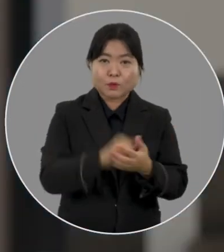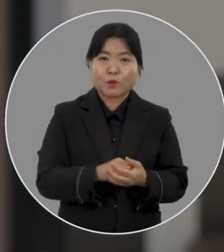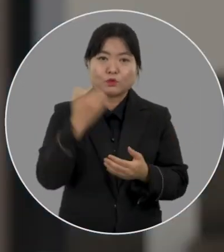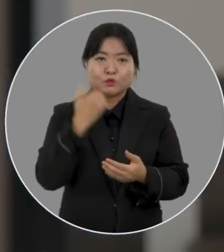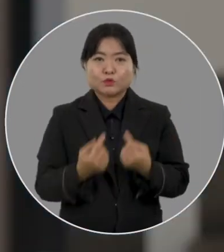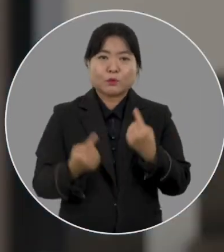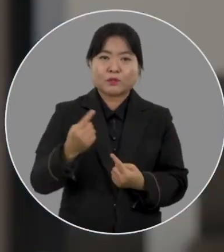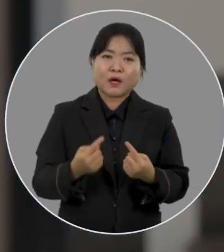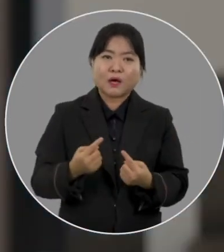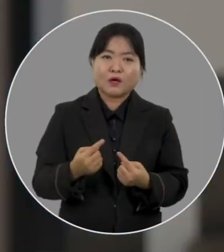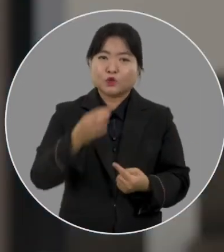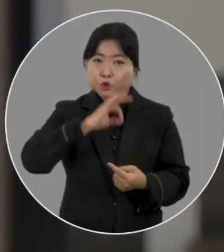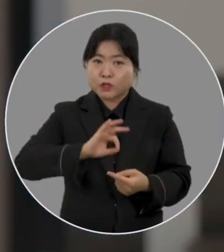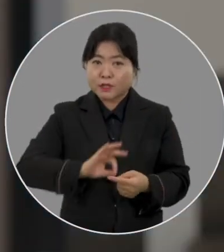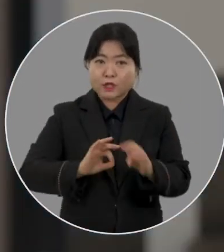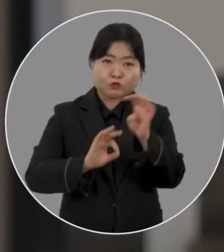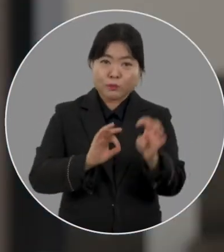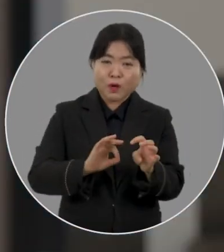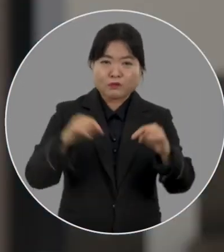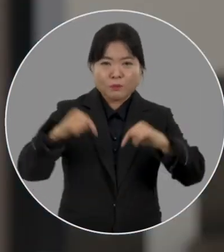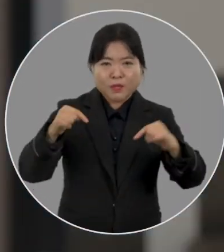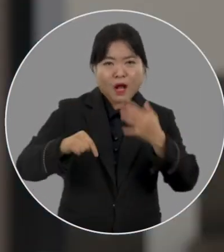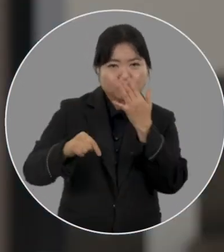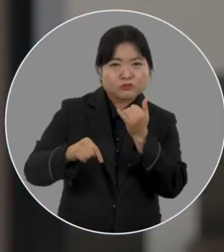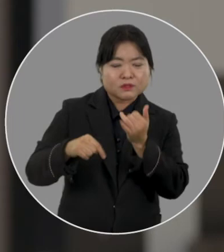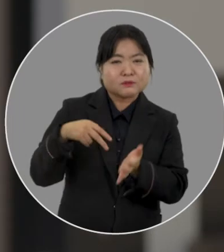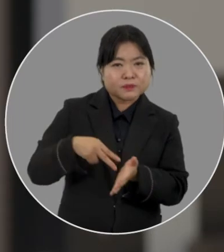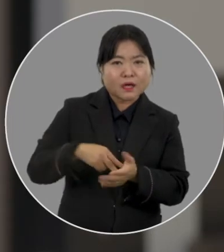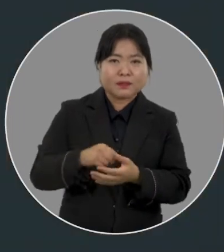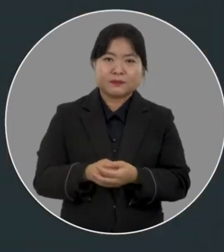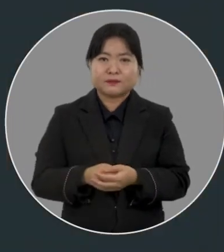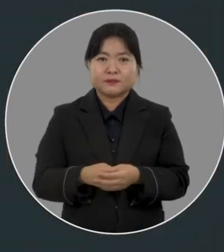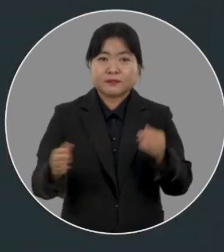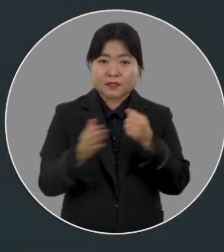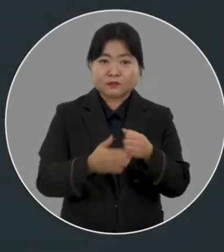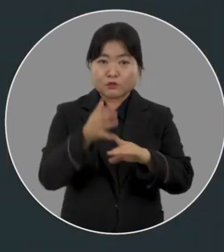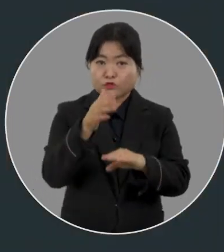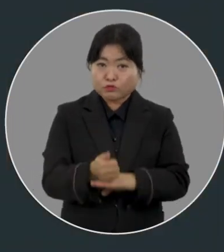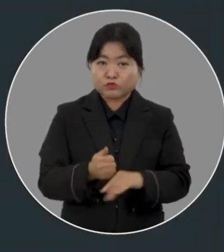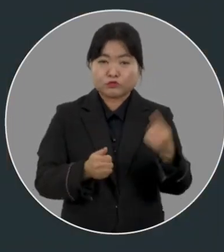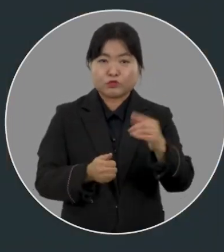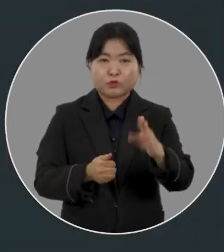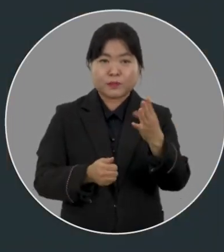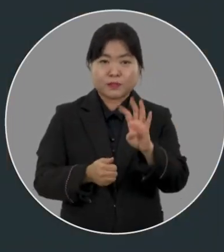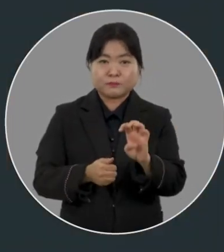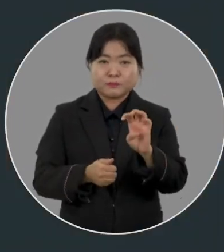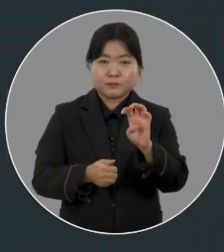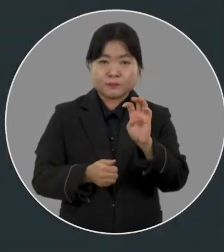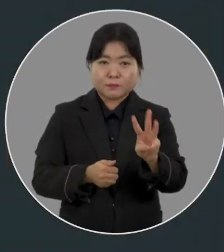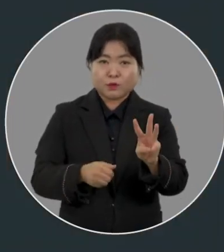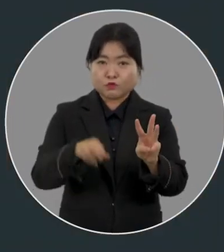있었고 누구보다도 유리하게 유럽과 협상할 수 있는 입지에 있었습니다. 그래서 결국